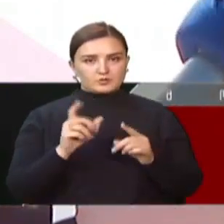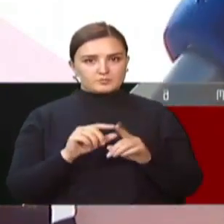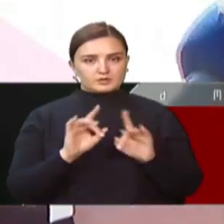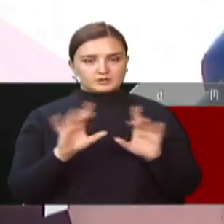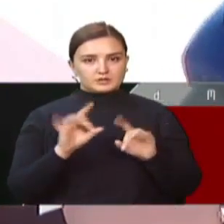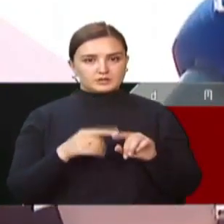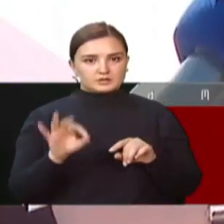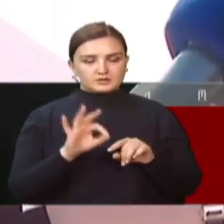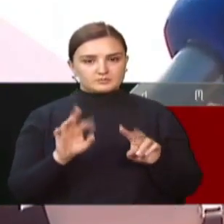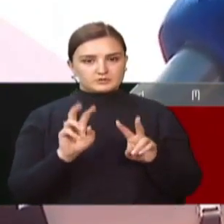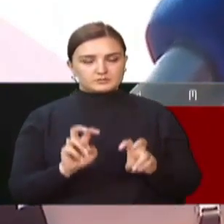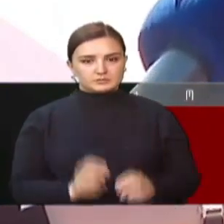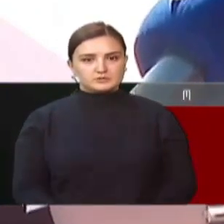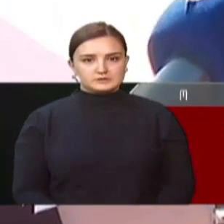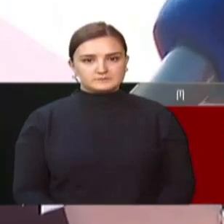თემაზე?